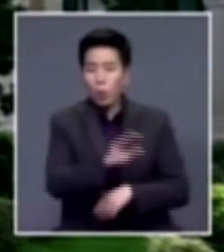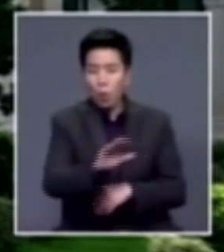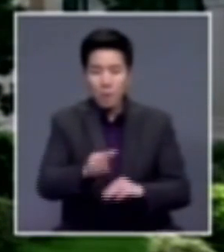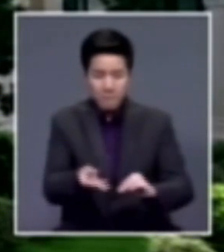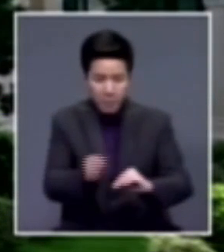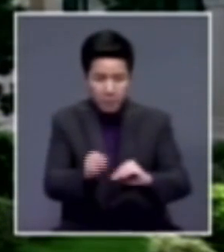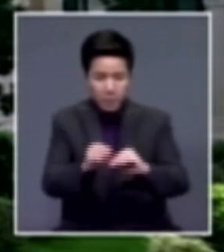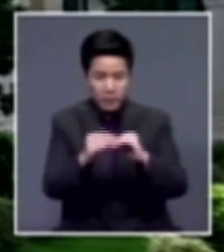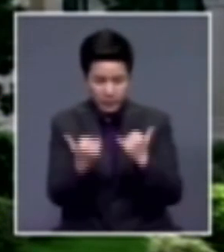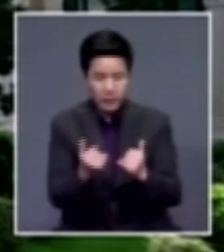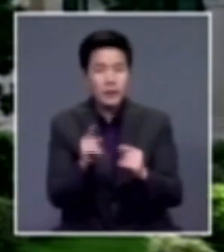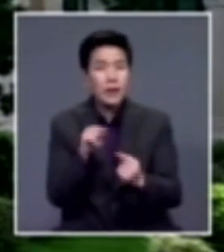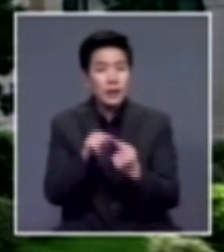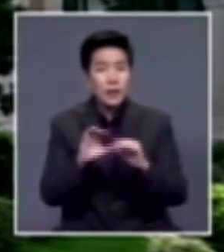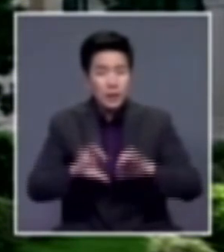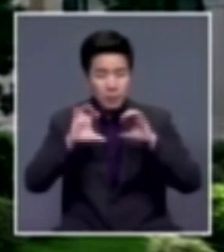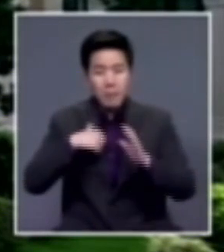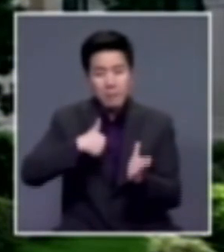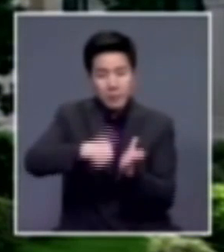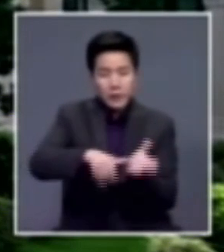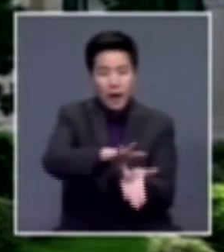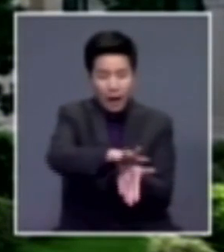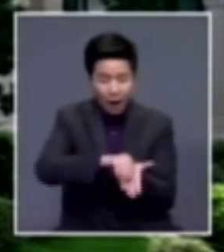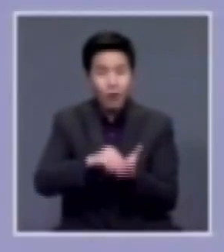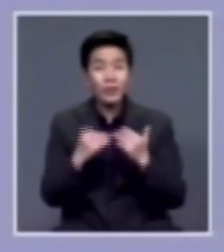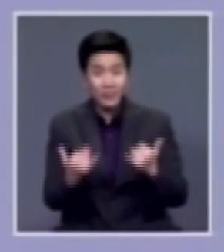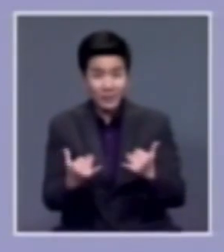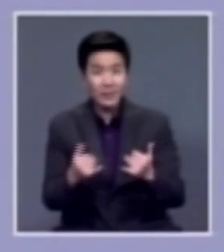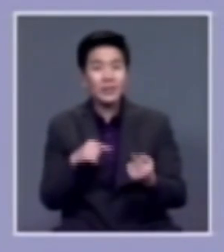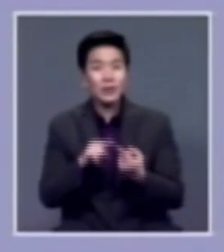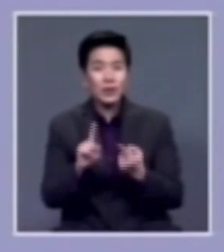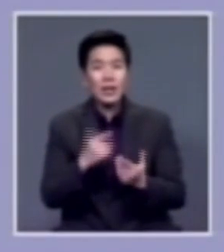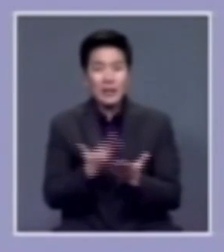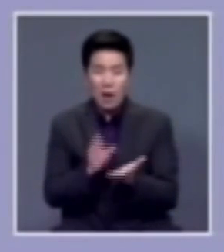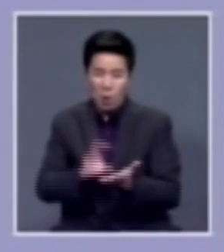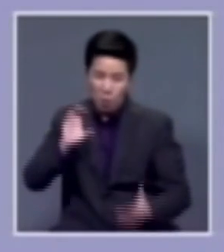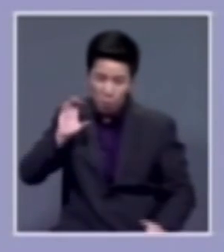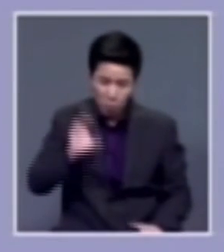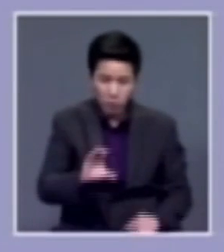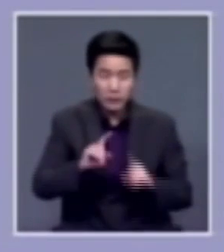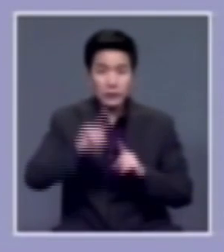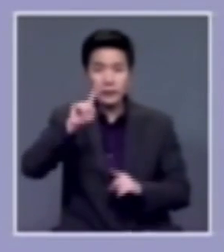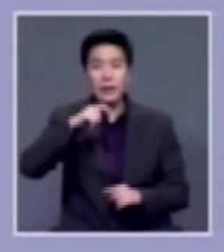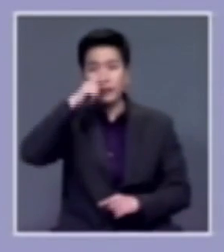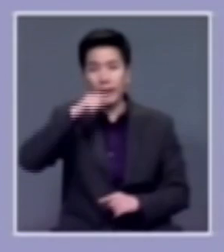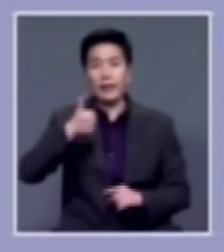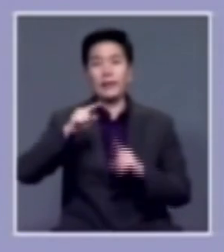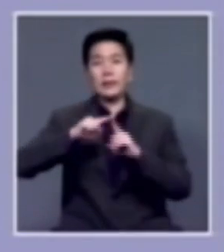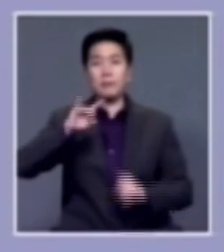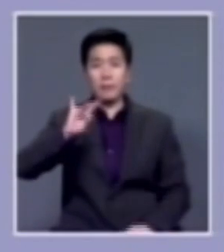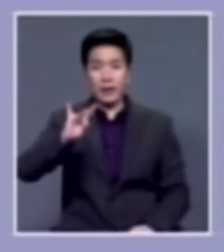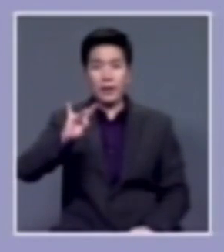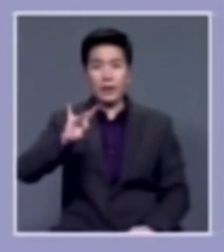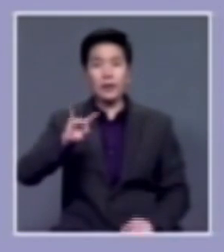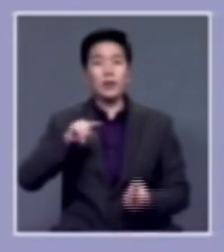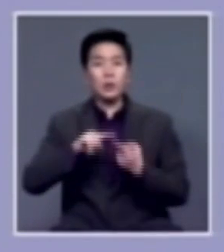ครับเป็นรายได้ของท้องถิ่นด้วยรัฐบาลก็ได้แต่ภาษีมานะครับในเรื่องของความน่าลงทุนที่สุดนั้นประเทศไทยของเรานั้นเป็นอันดับที่8ในมุมของ